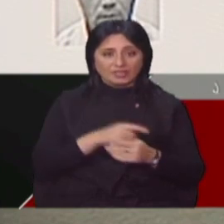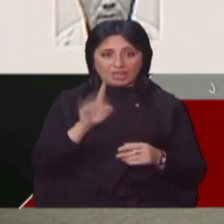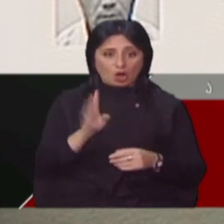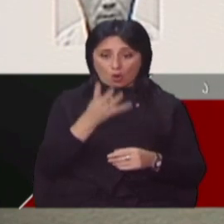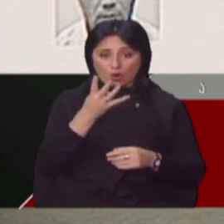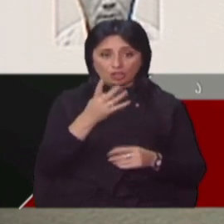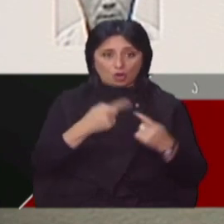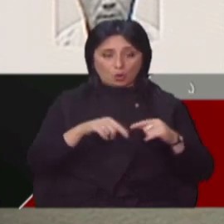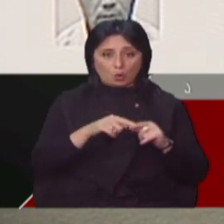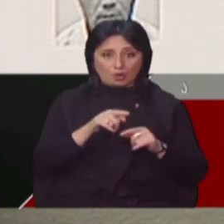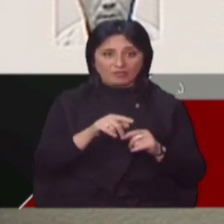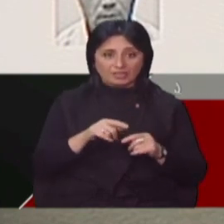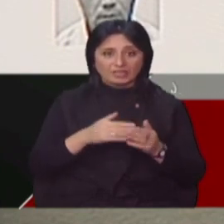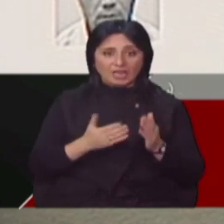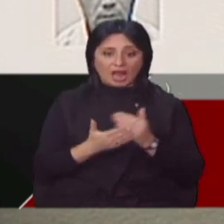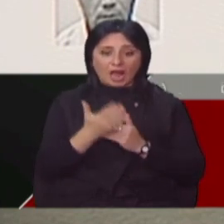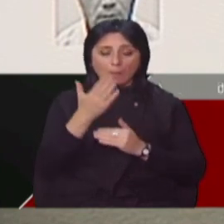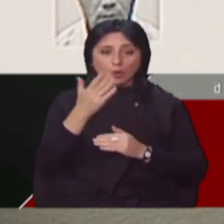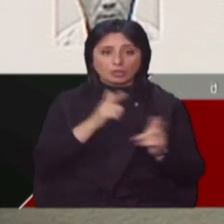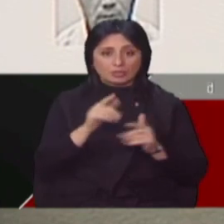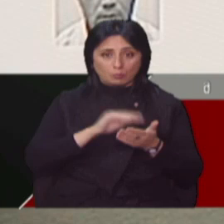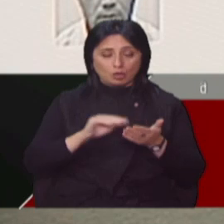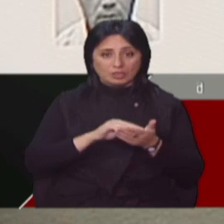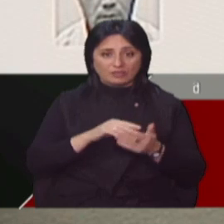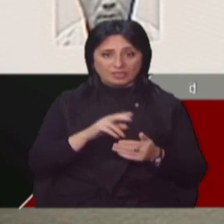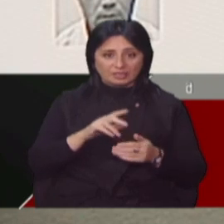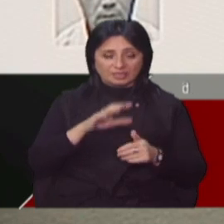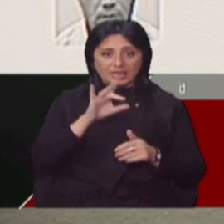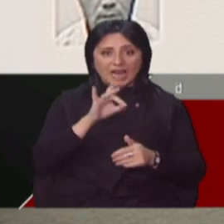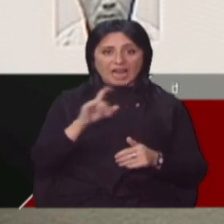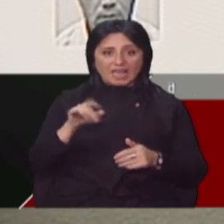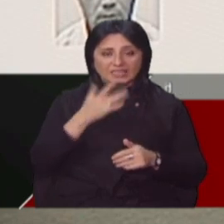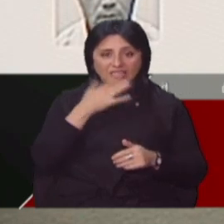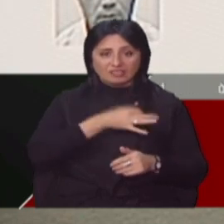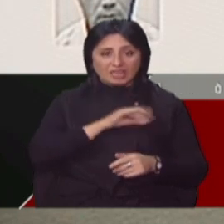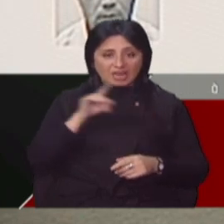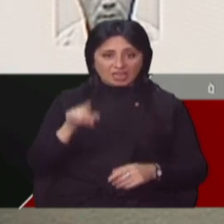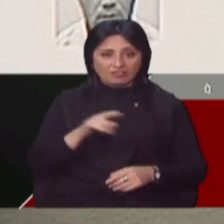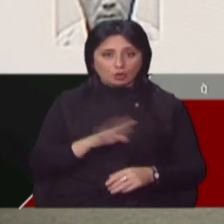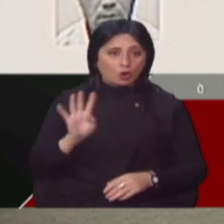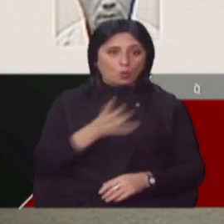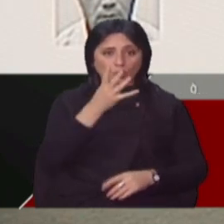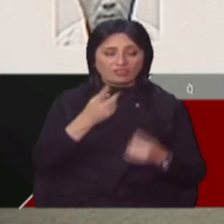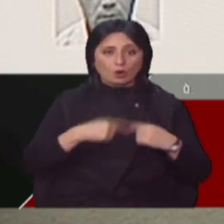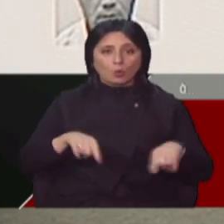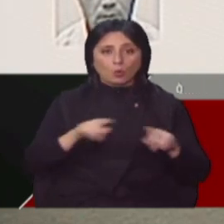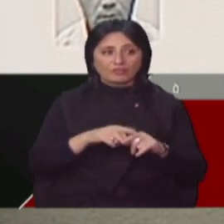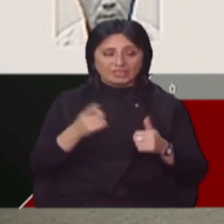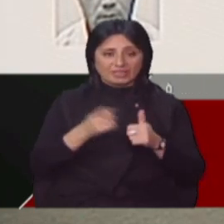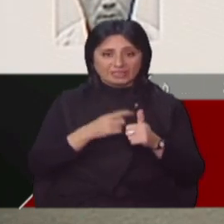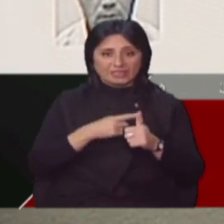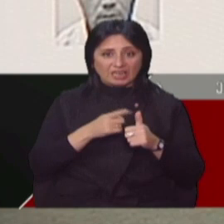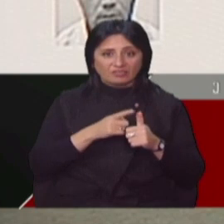4 ორგანიზაციის ამონაწერების მოსამზადებლად, საჯარო რეესტრის ეროვნულ სააგენტოს 4-ვე ორგანიზაციის